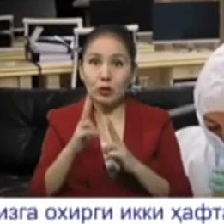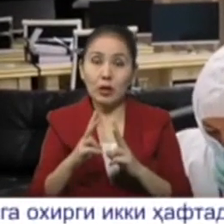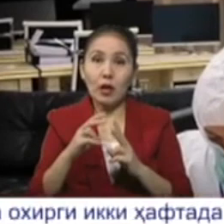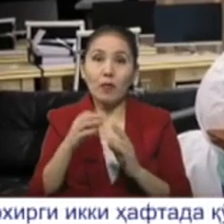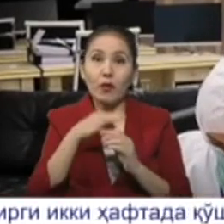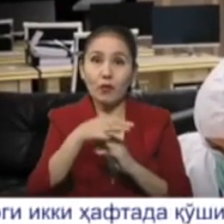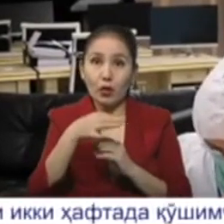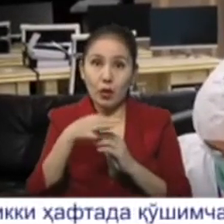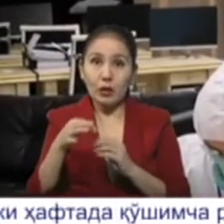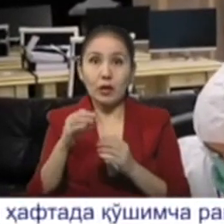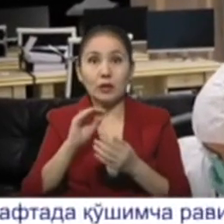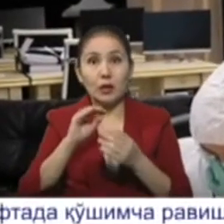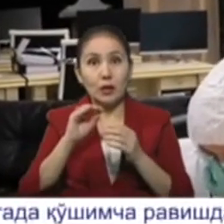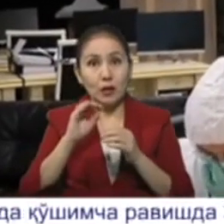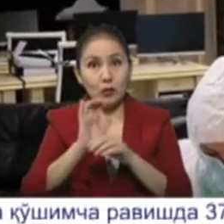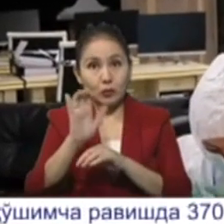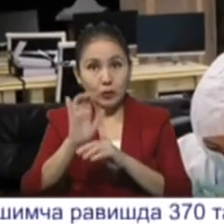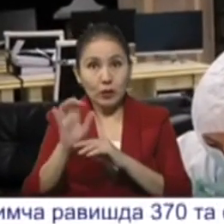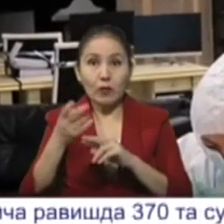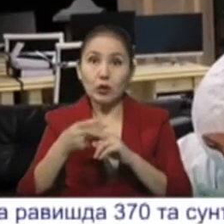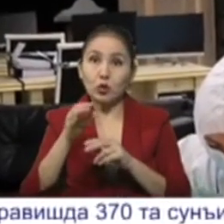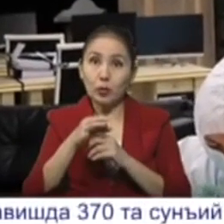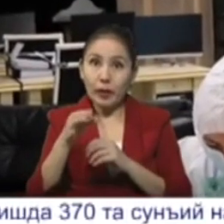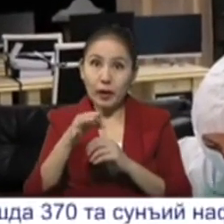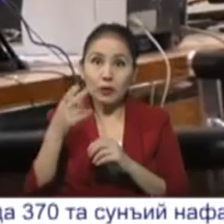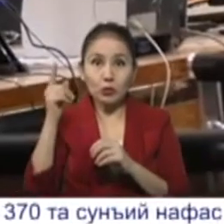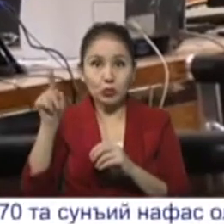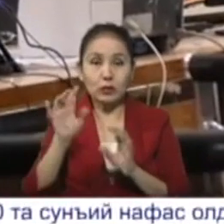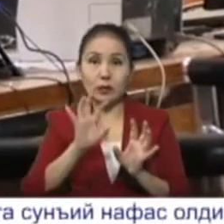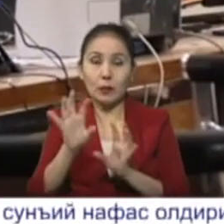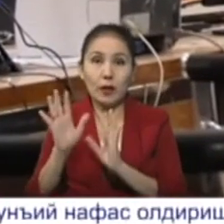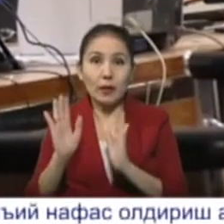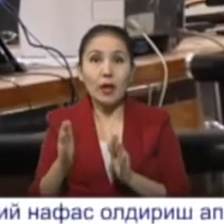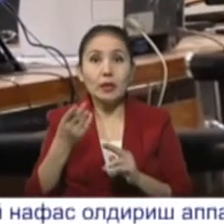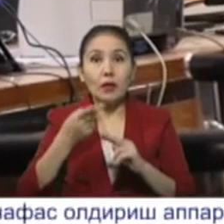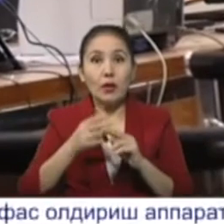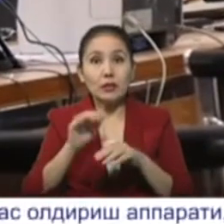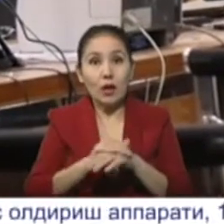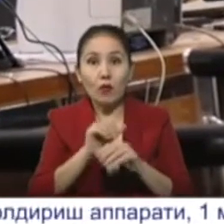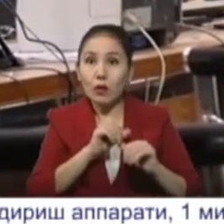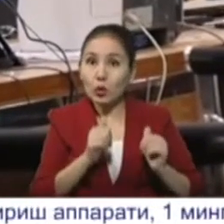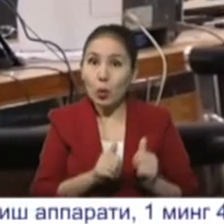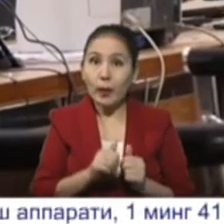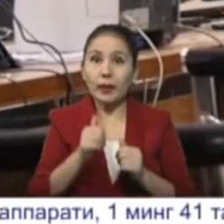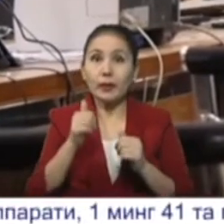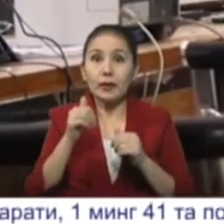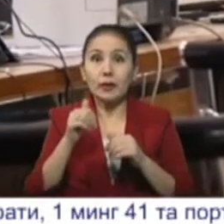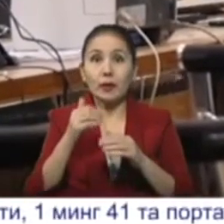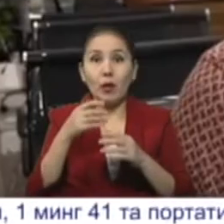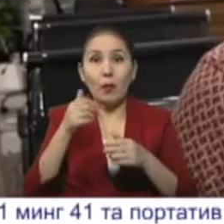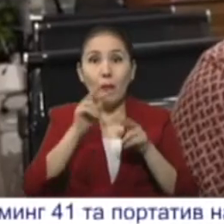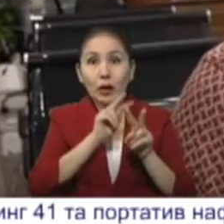viloyatlarga tumanlarga yuboriladi va tumanlarda bular ijro ta'minlanadi. Shuningdek, saxovat va ko'mak jamg'armasi faoliyatini monitoring